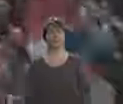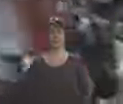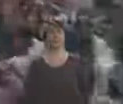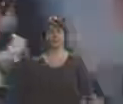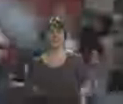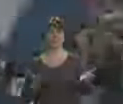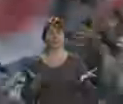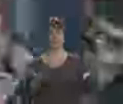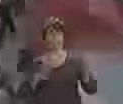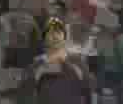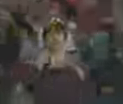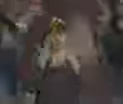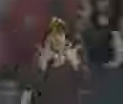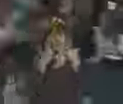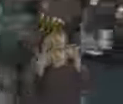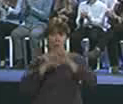Alors les choses sont claires.